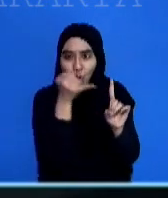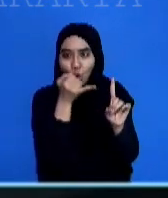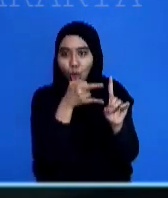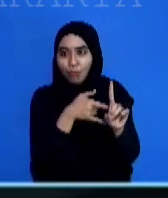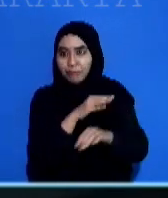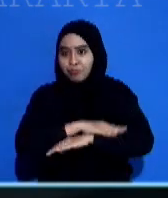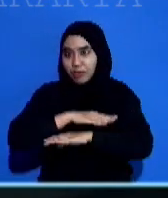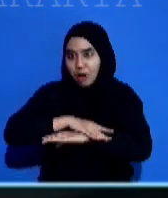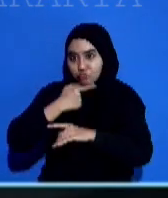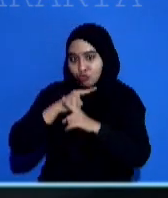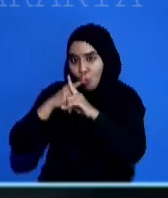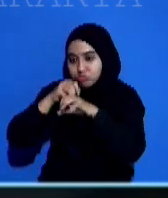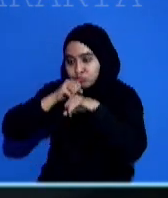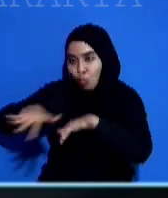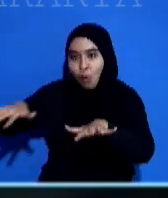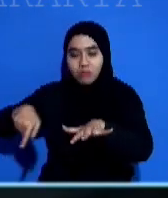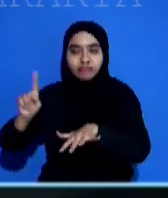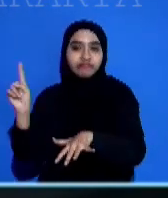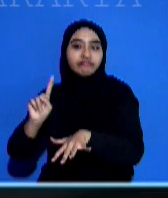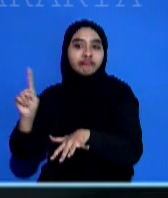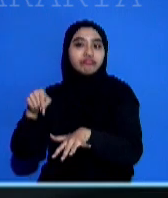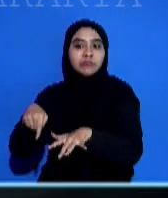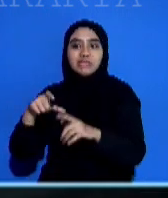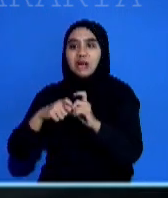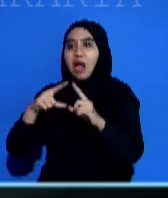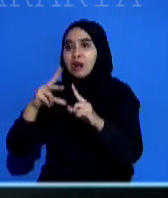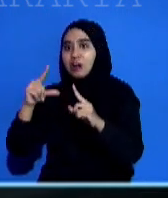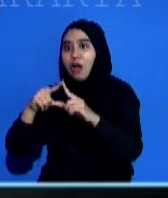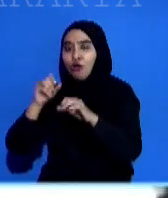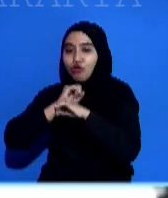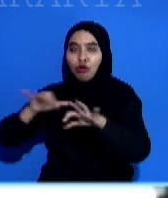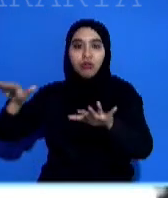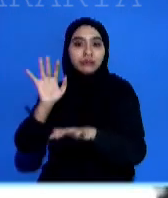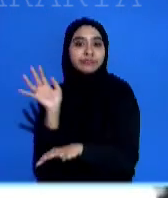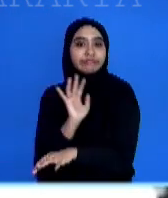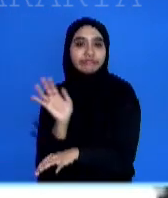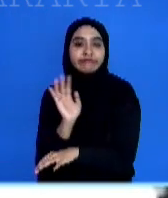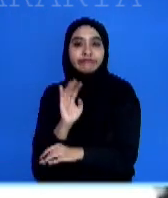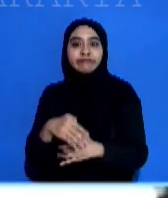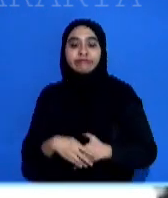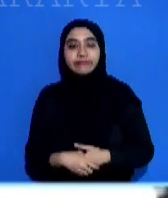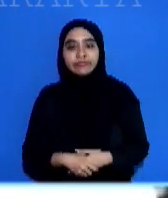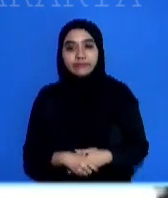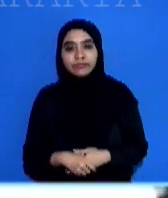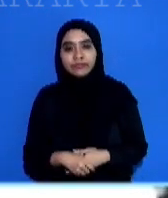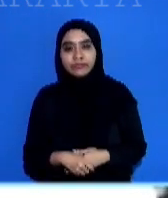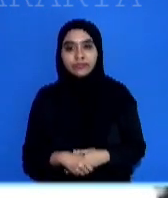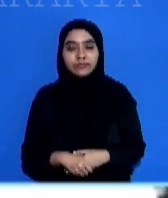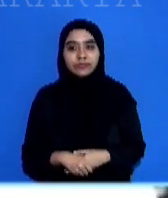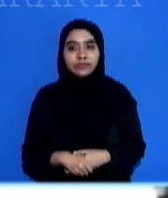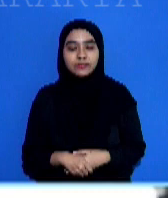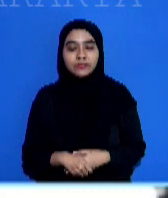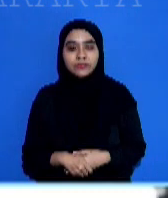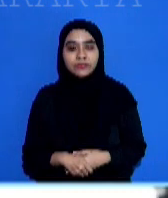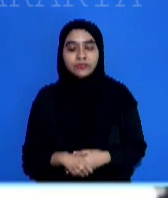berita hoaks serta tidak menggunakan isu Sara dalam penyelenggaraan pemilu 2024 demikian